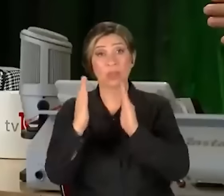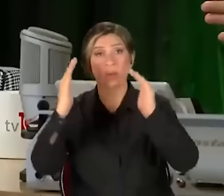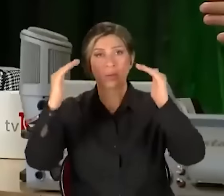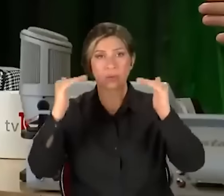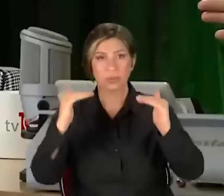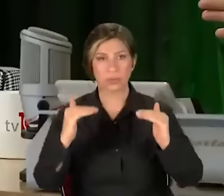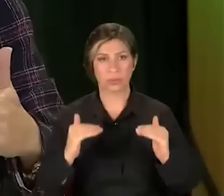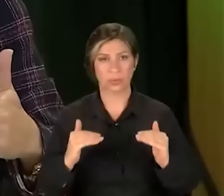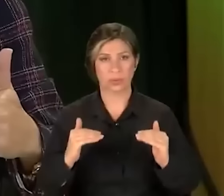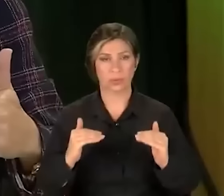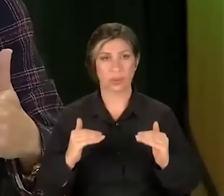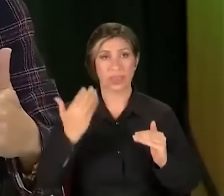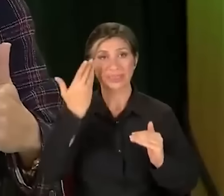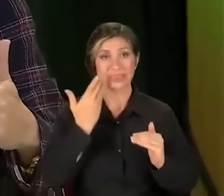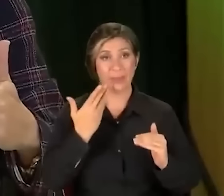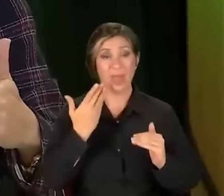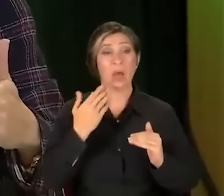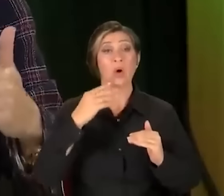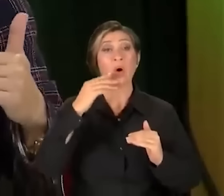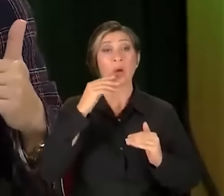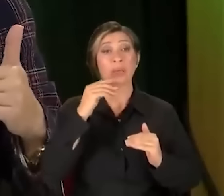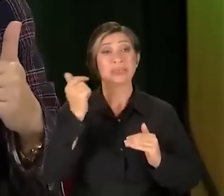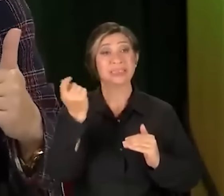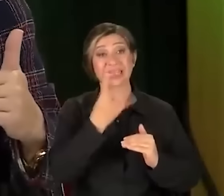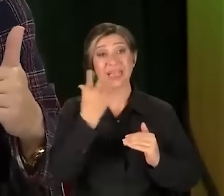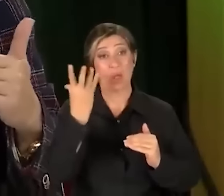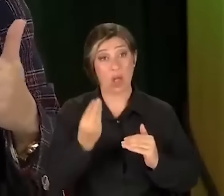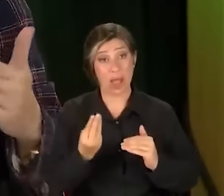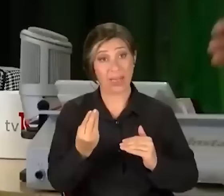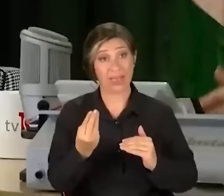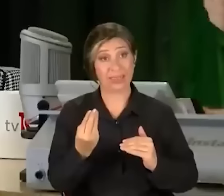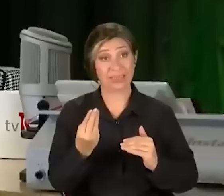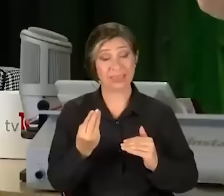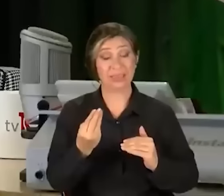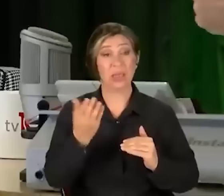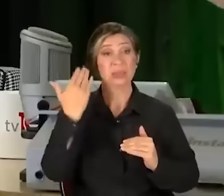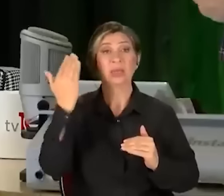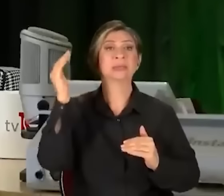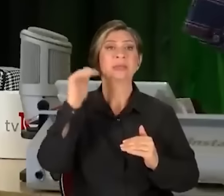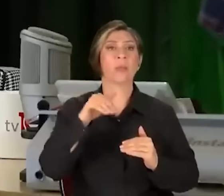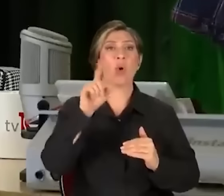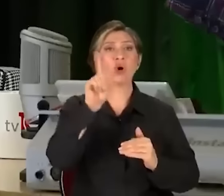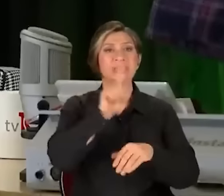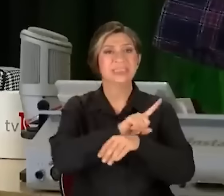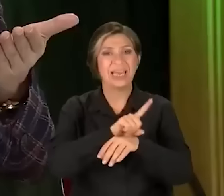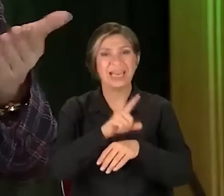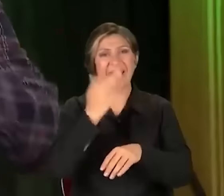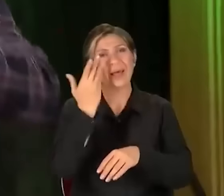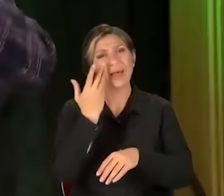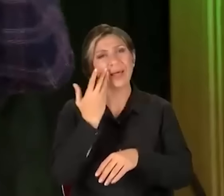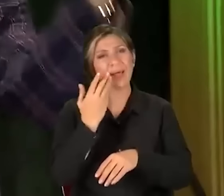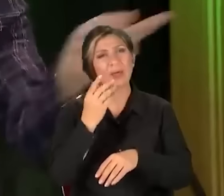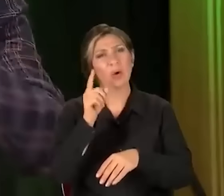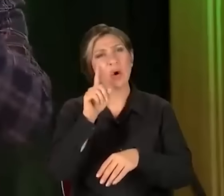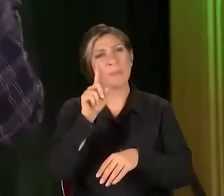daha azaldı. İzlenme. Onun da şöyle sayısal olarak çünkü eskiden gelip mesela 10 saniyeden fazla kaldığı